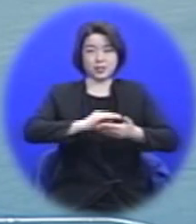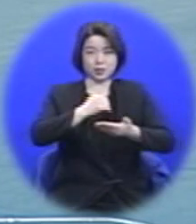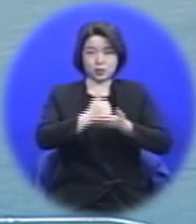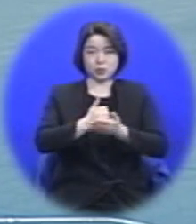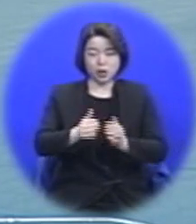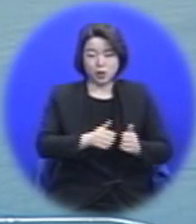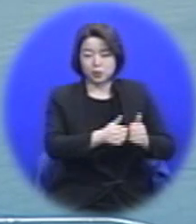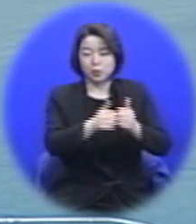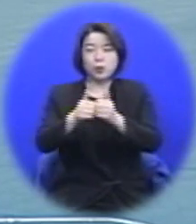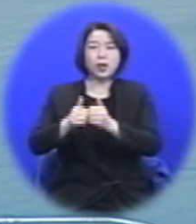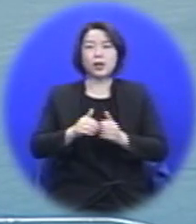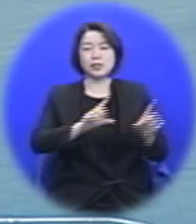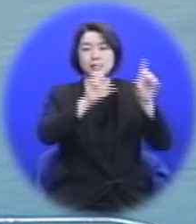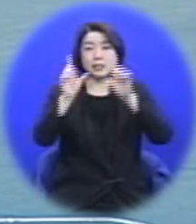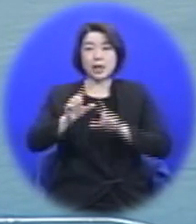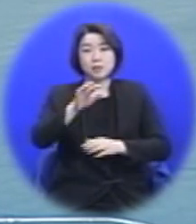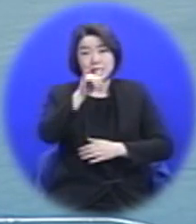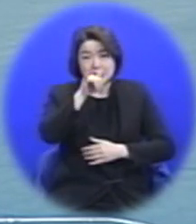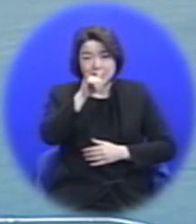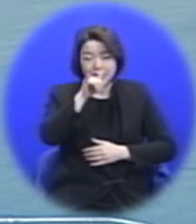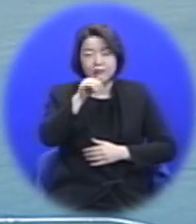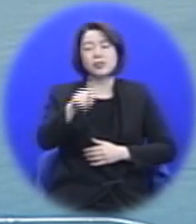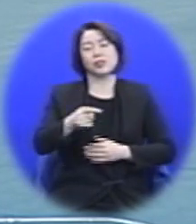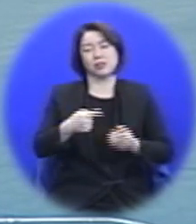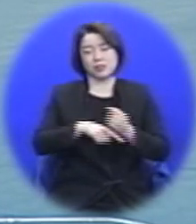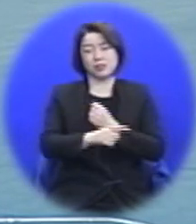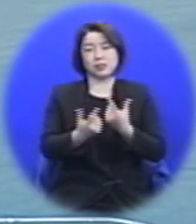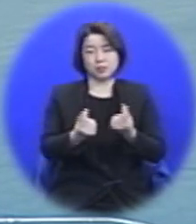동행하는 삶이 있느냐 하는 것입니다.